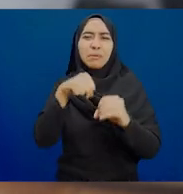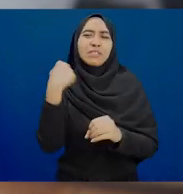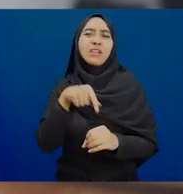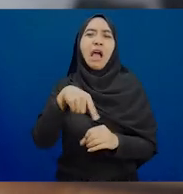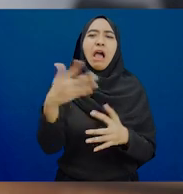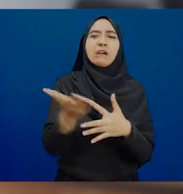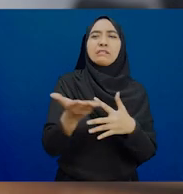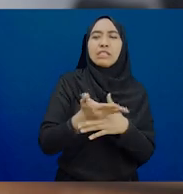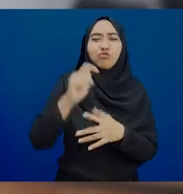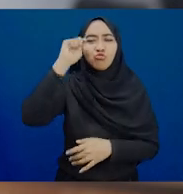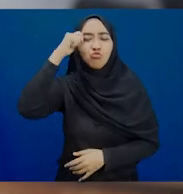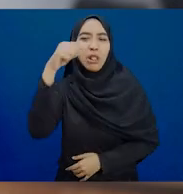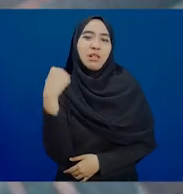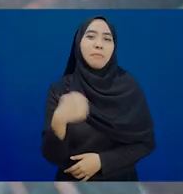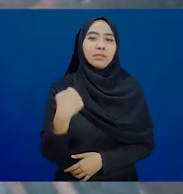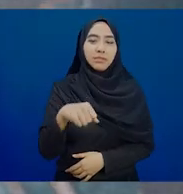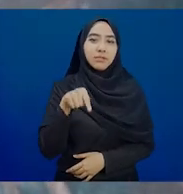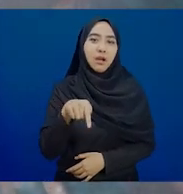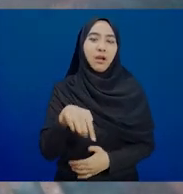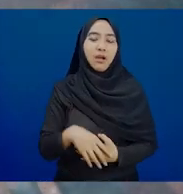apapun nggak bisa nangkap.